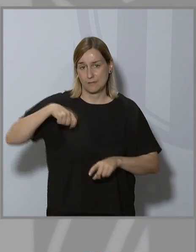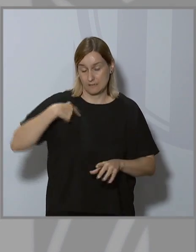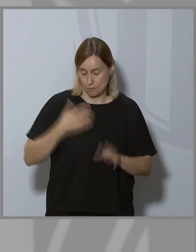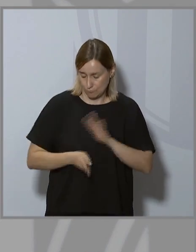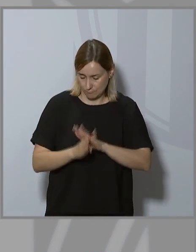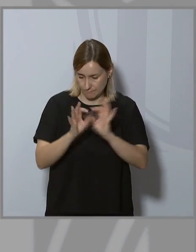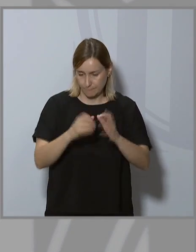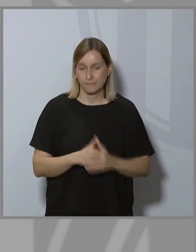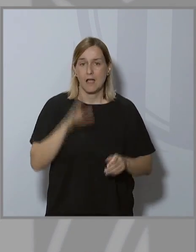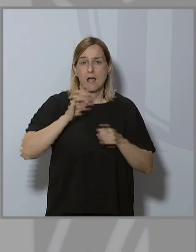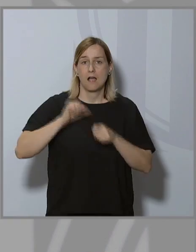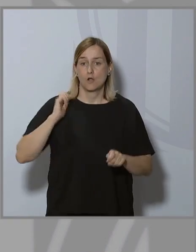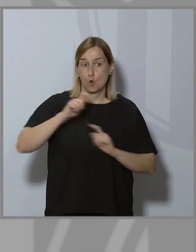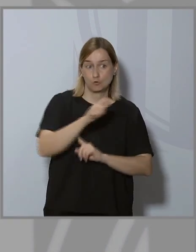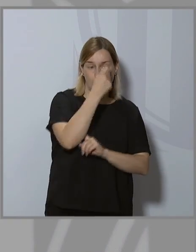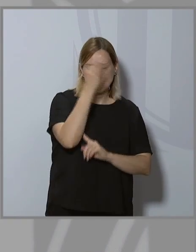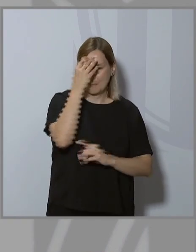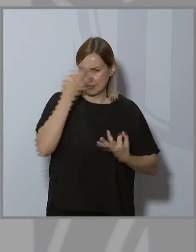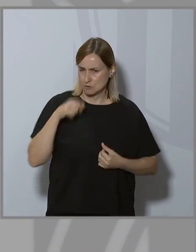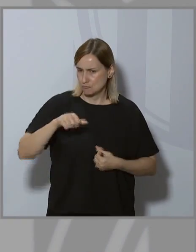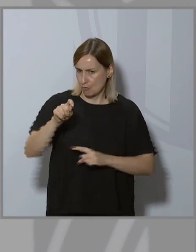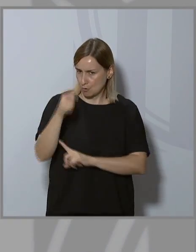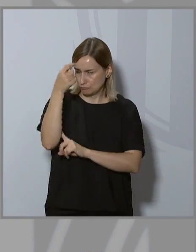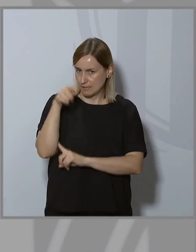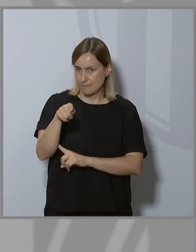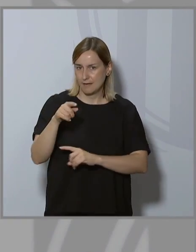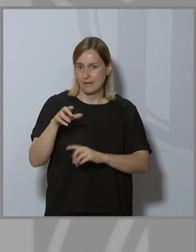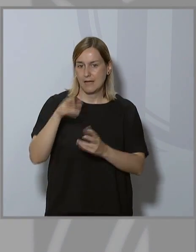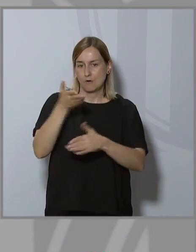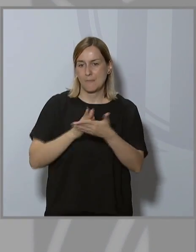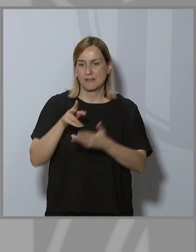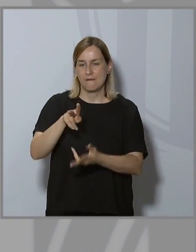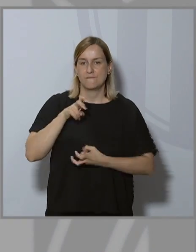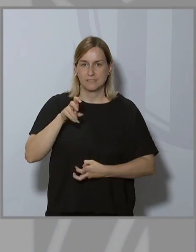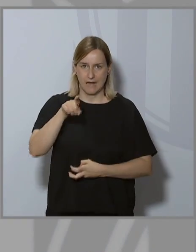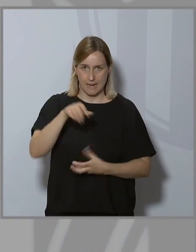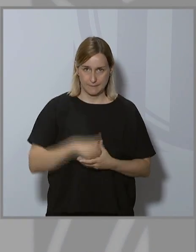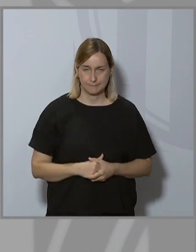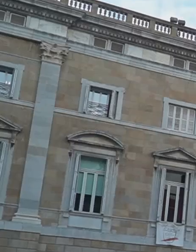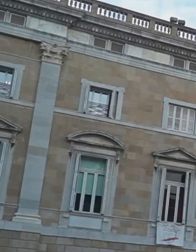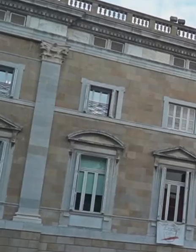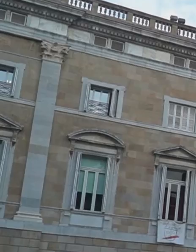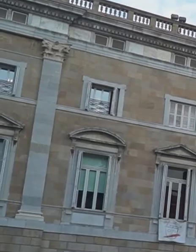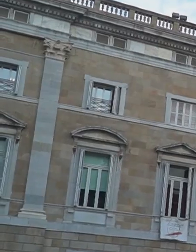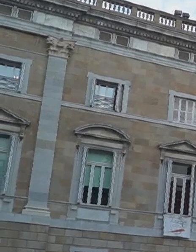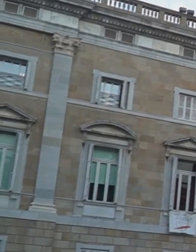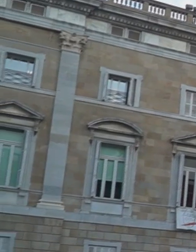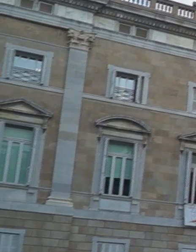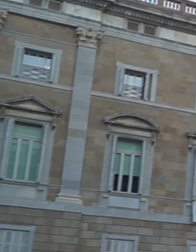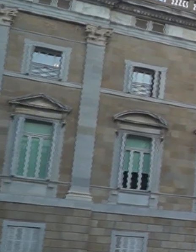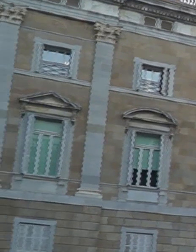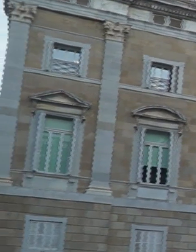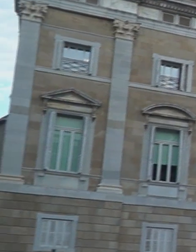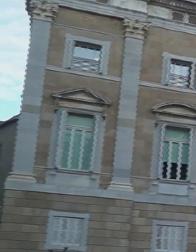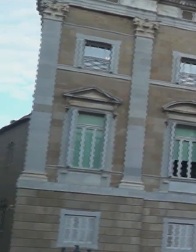Illes. I tal com han aconseguit tot l'altre, estic convençuda que aconseguirem la part fiscal que queda de règim especial. També han tractat la nova llei